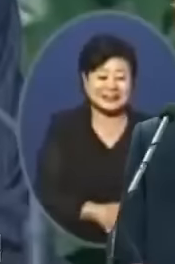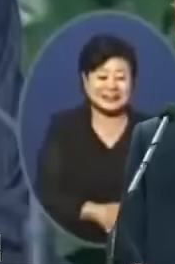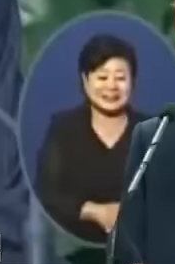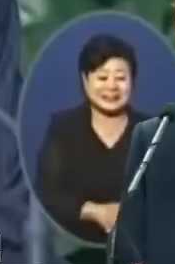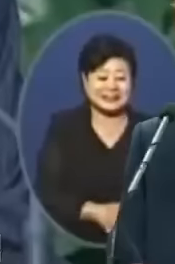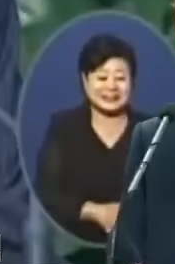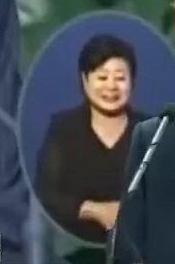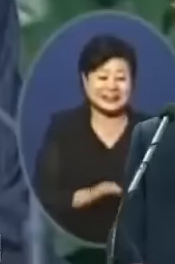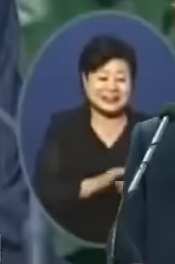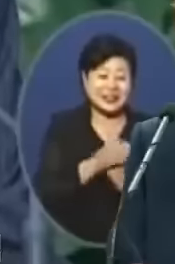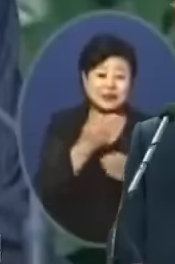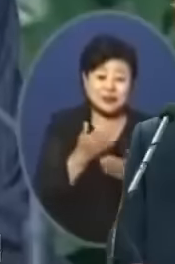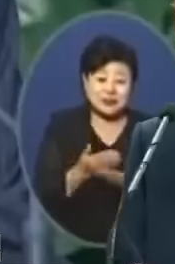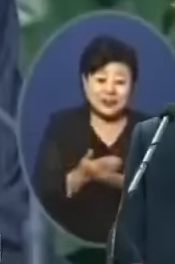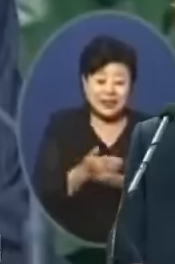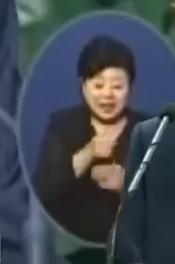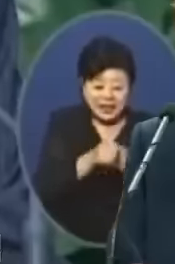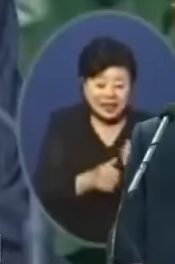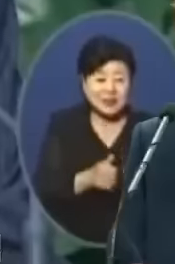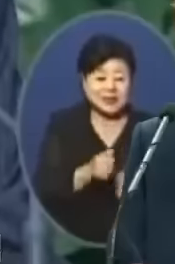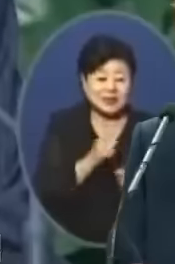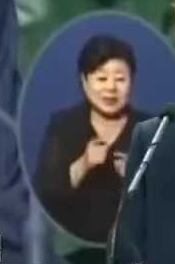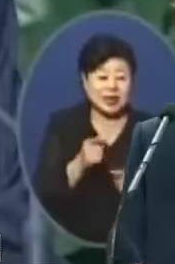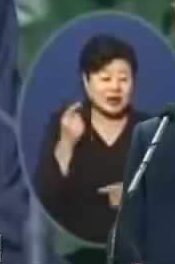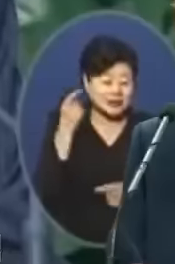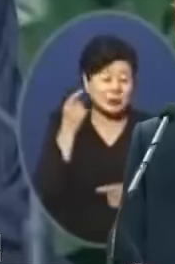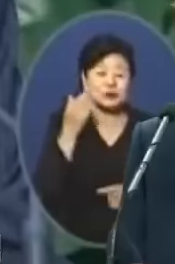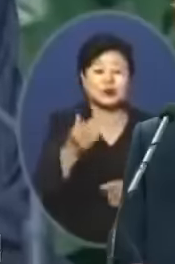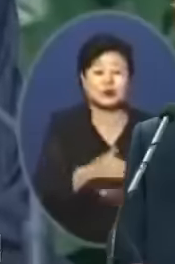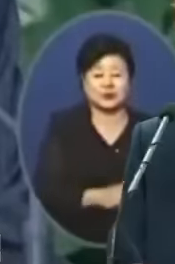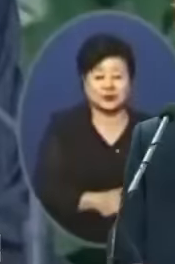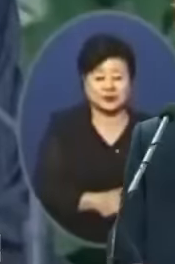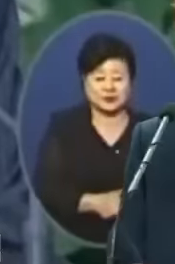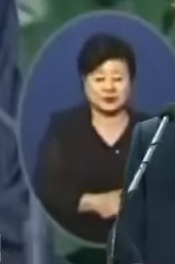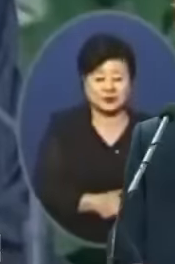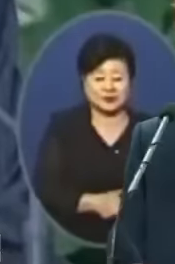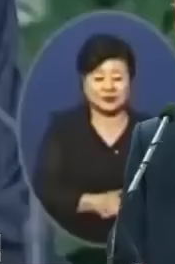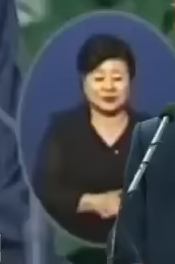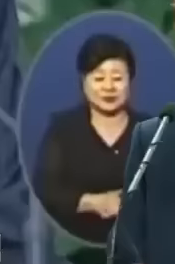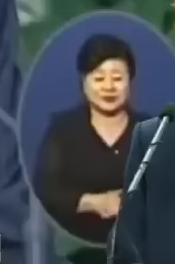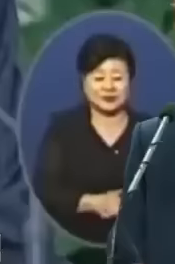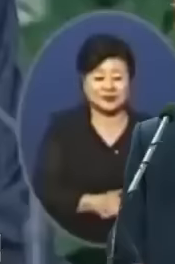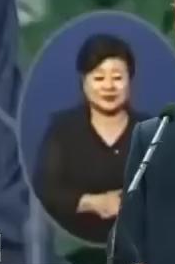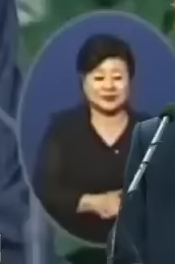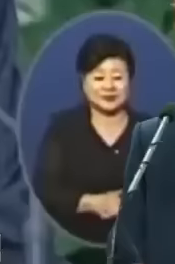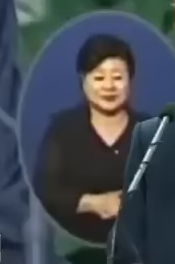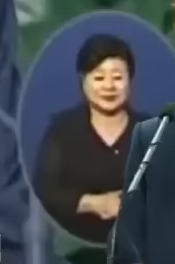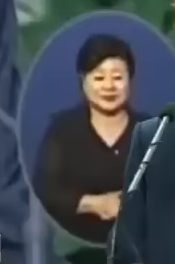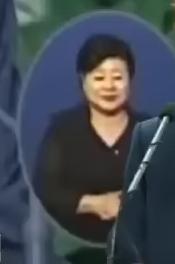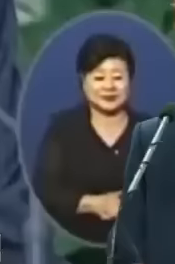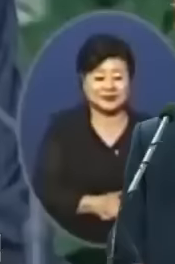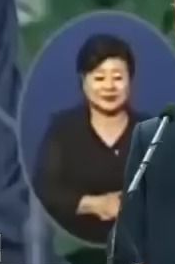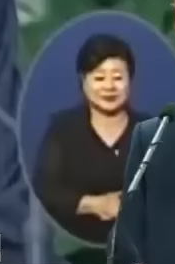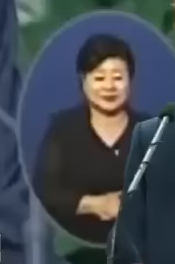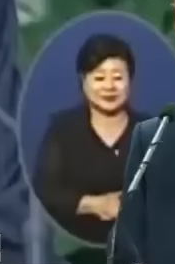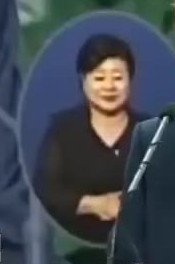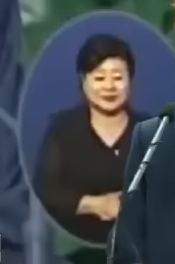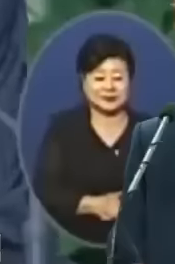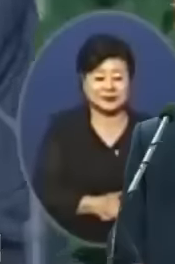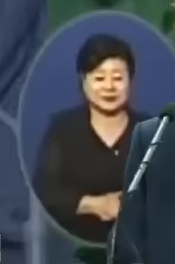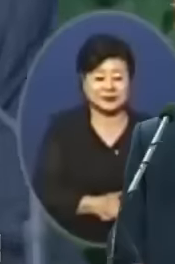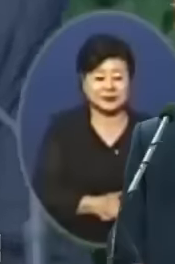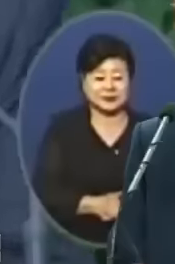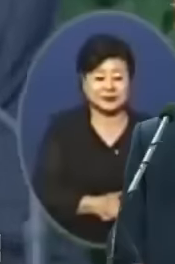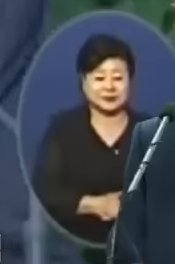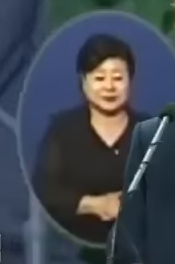아, 그렇게 사랑해 주시는데 하나님이 내 말 안 들어주시겠어요? 정 나쁜 목적을 가지고서 기도를 하면 안